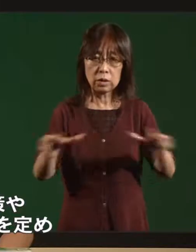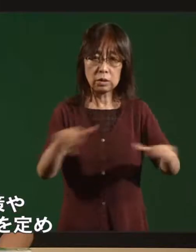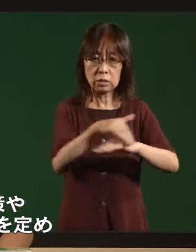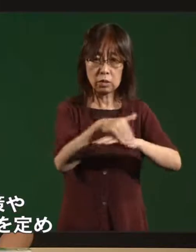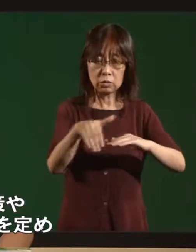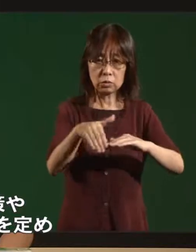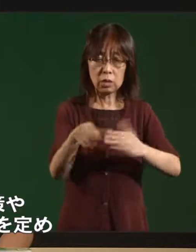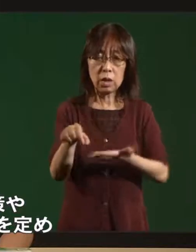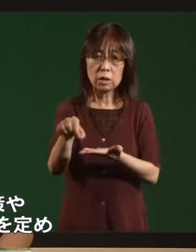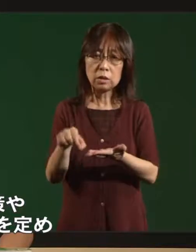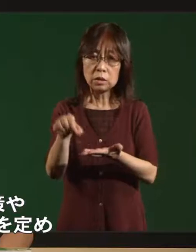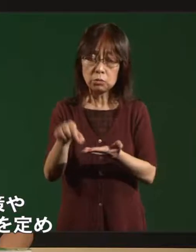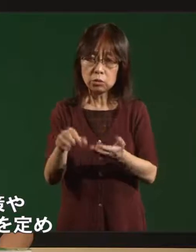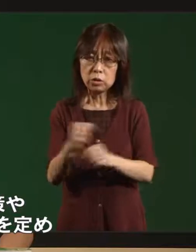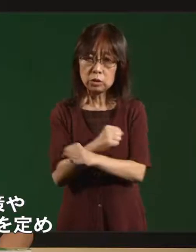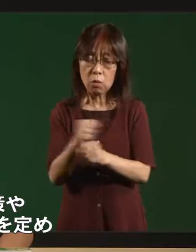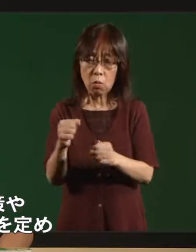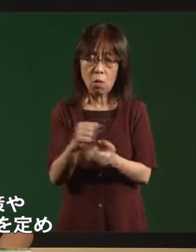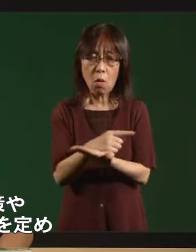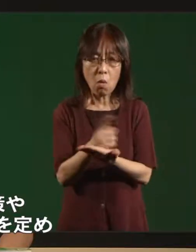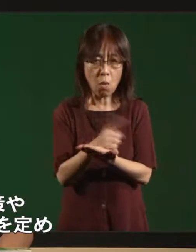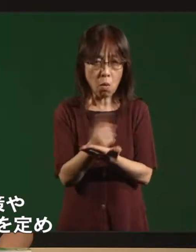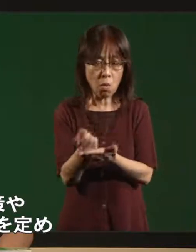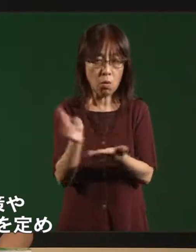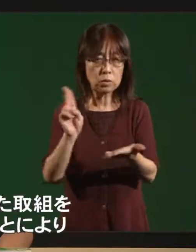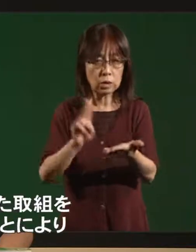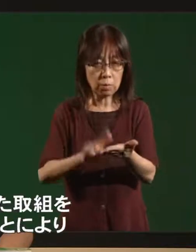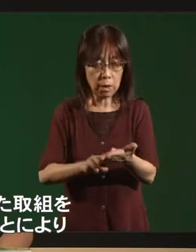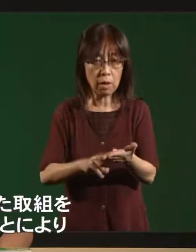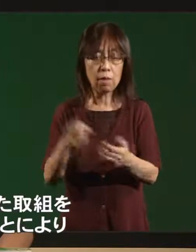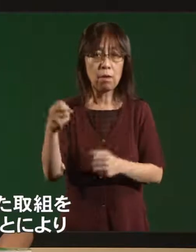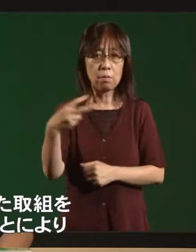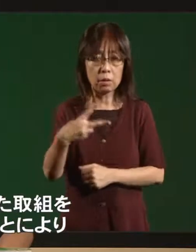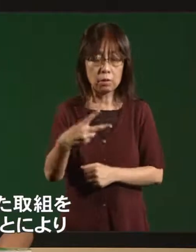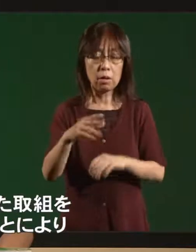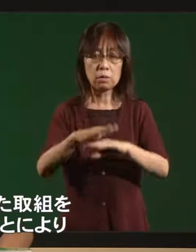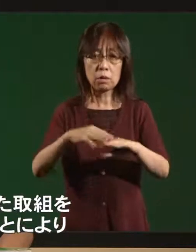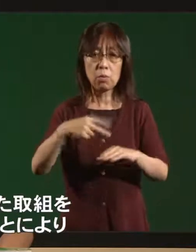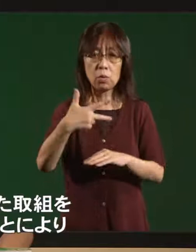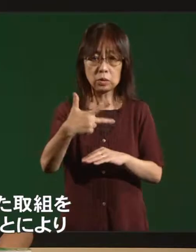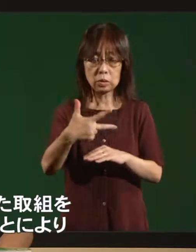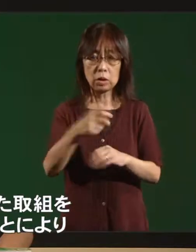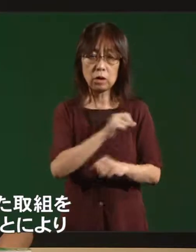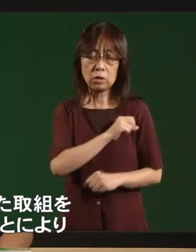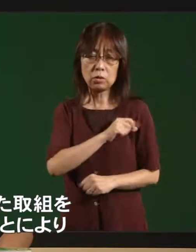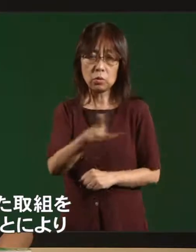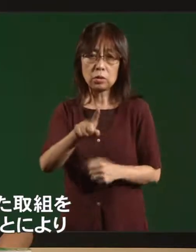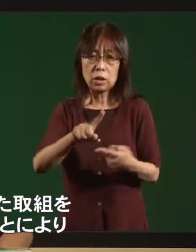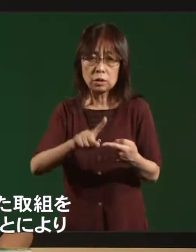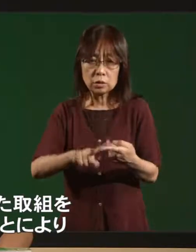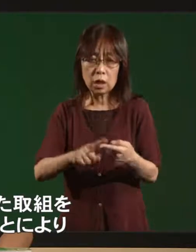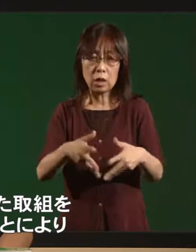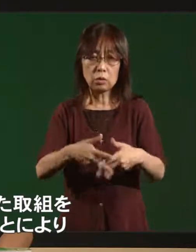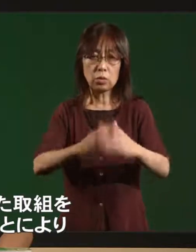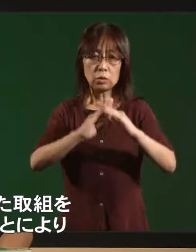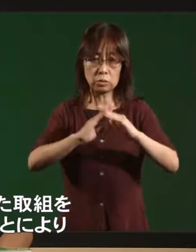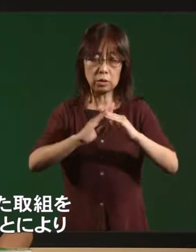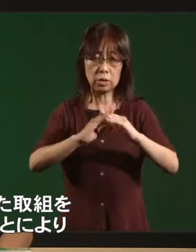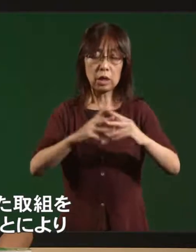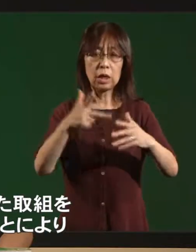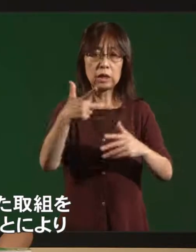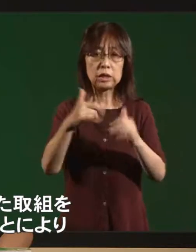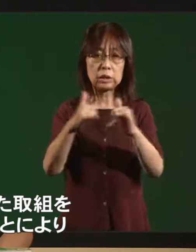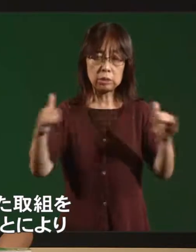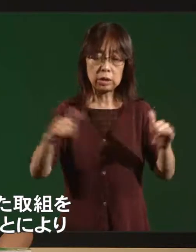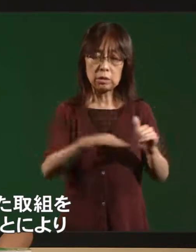事務事業などの方向性を定めまた札幌市の率先した取り組みを広く市民に